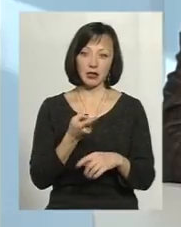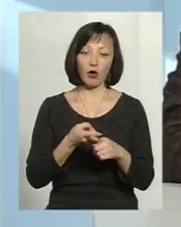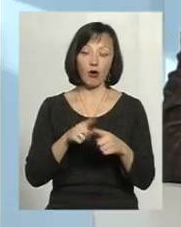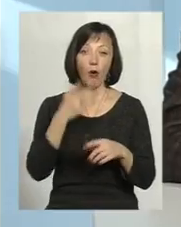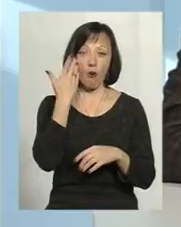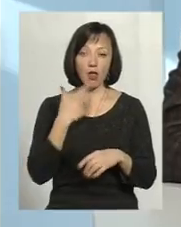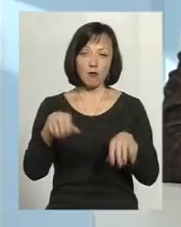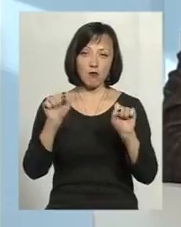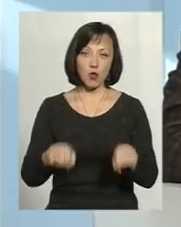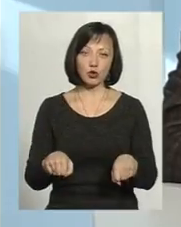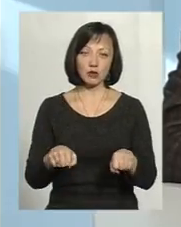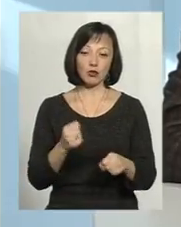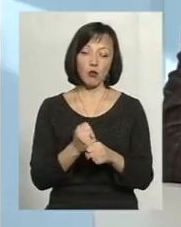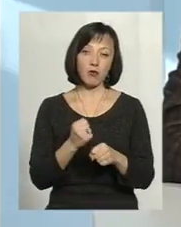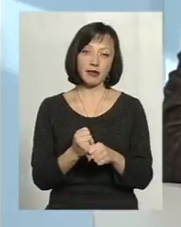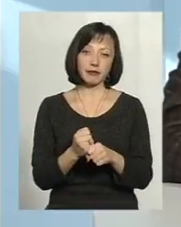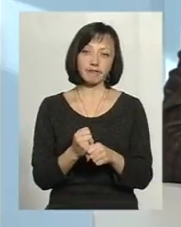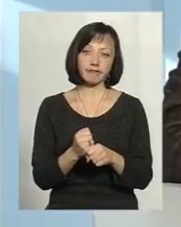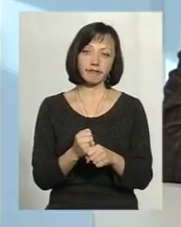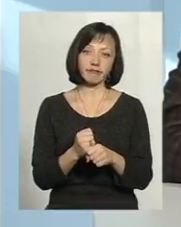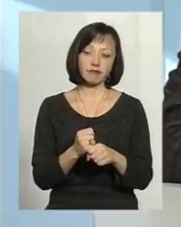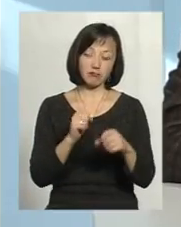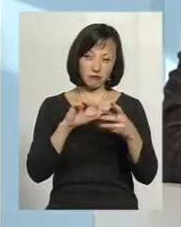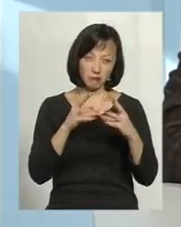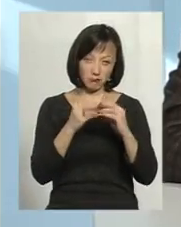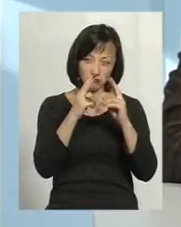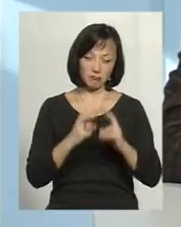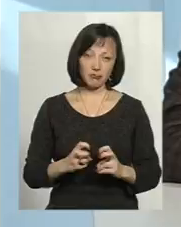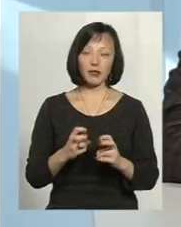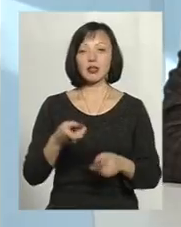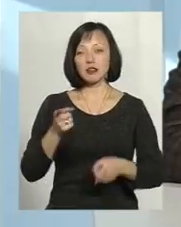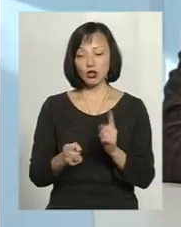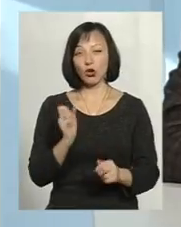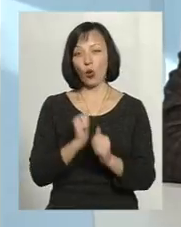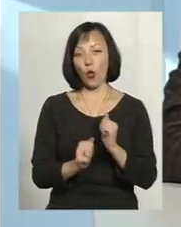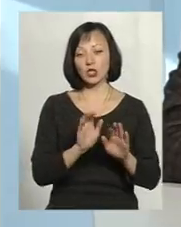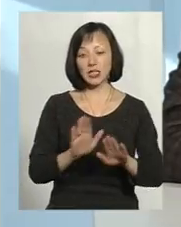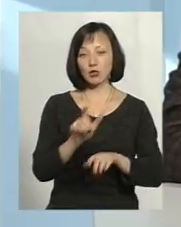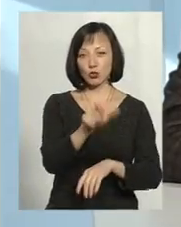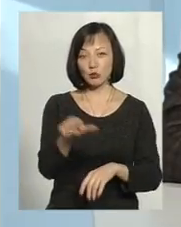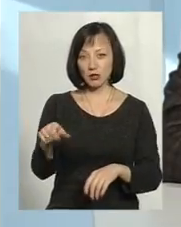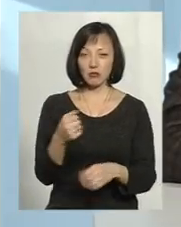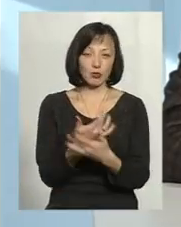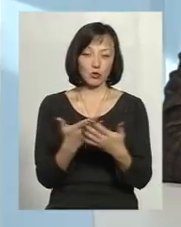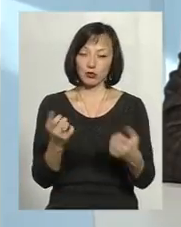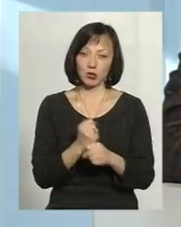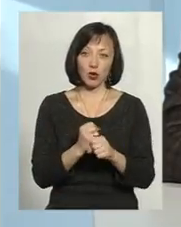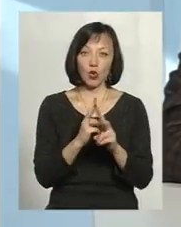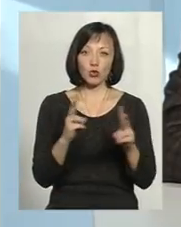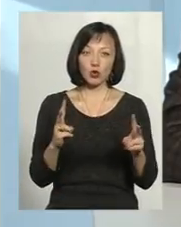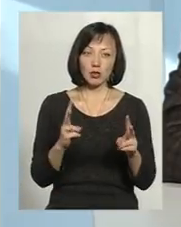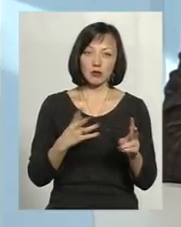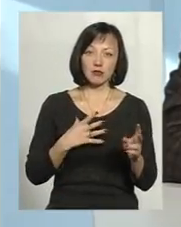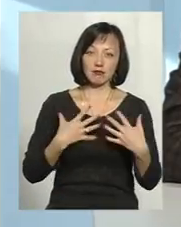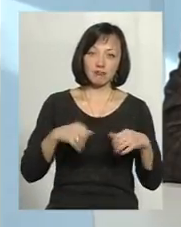час, коли можна вже підводити якісь підсумки. Звичайно, що кожен заступник працював по-різному, хтось вклався